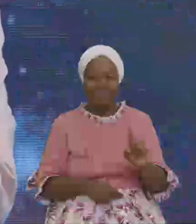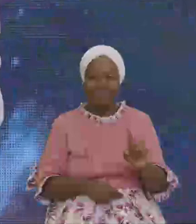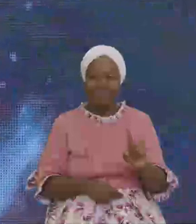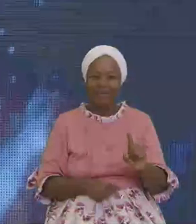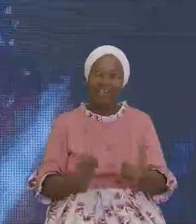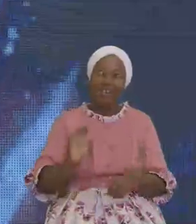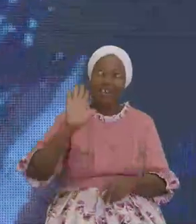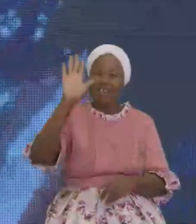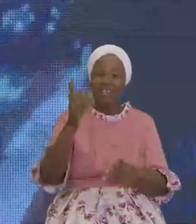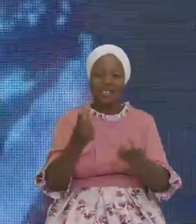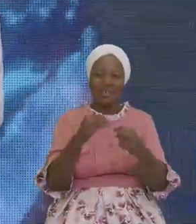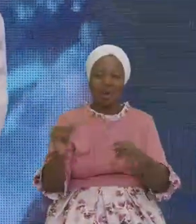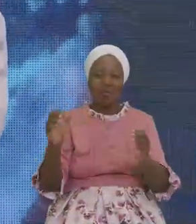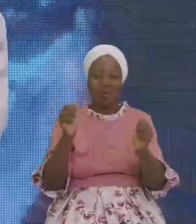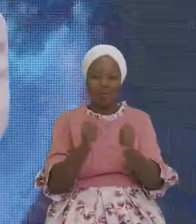Premier point.